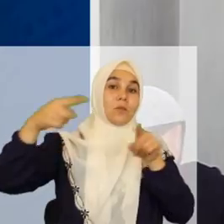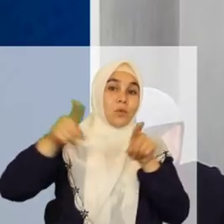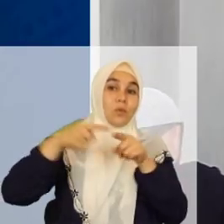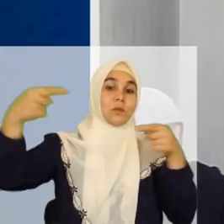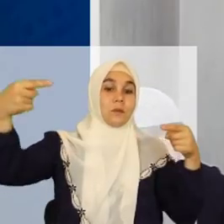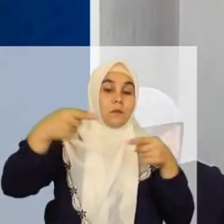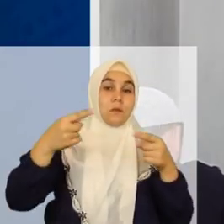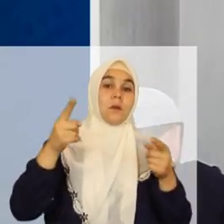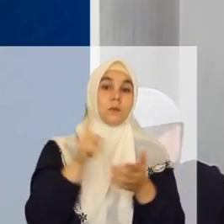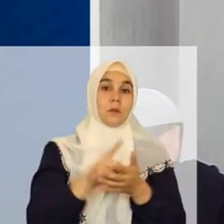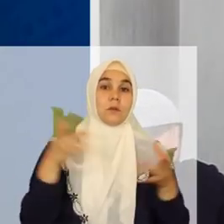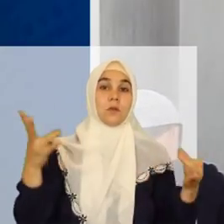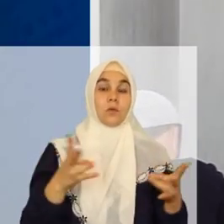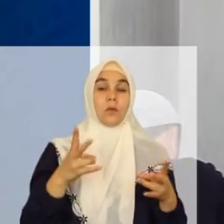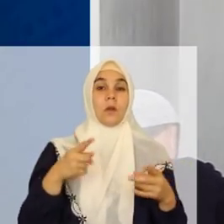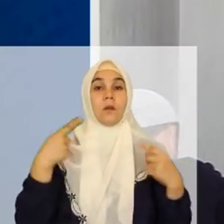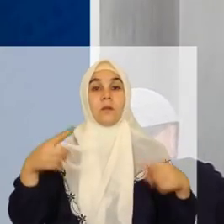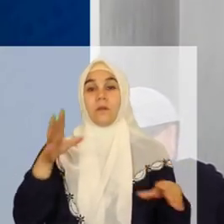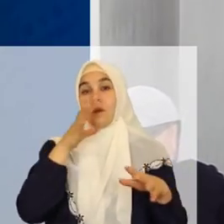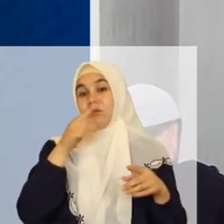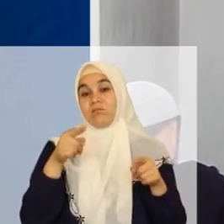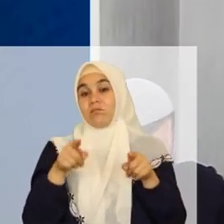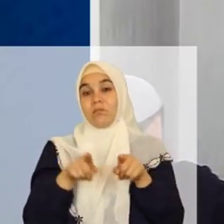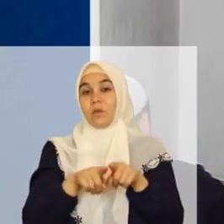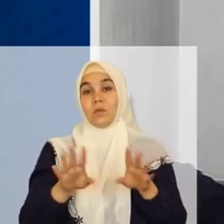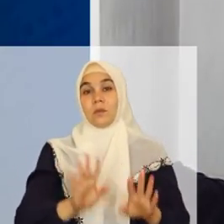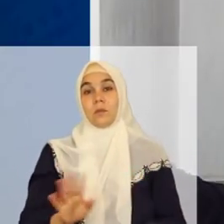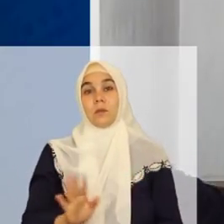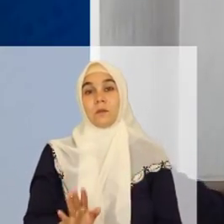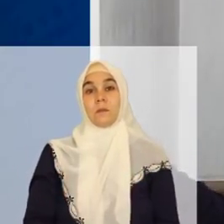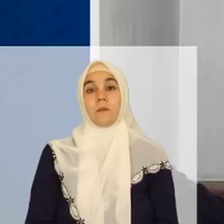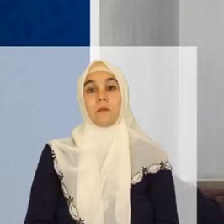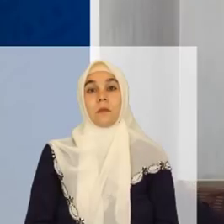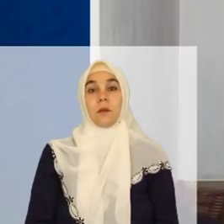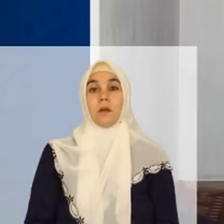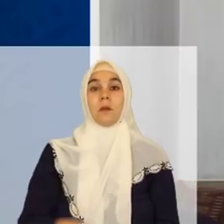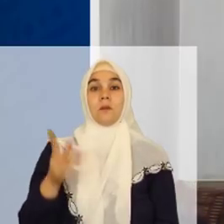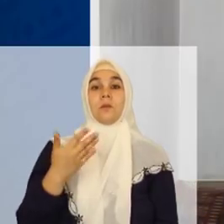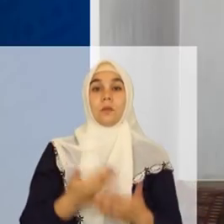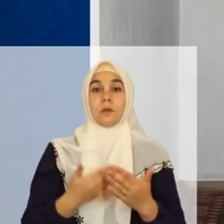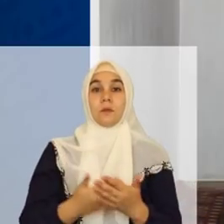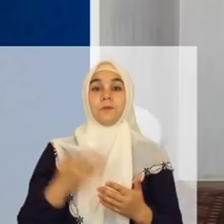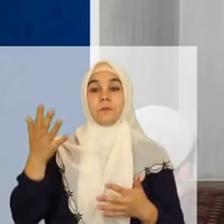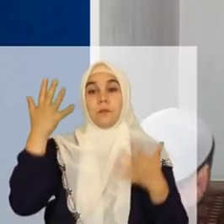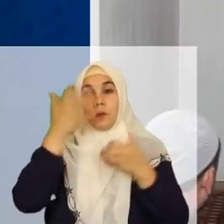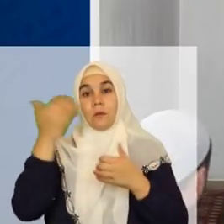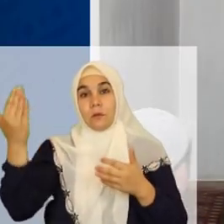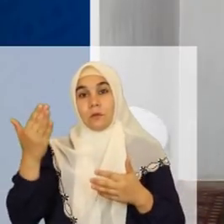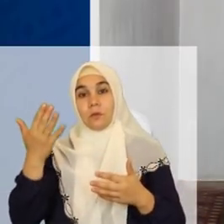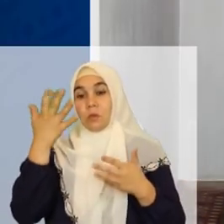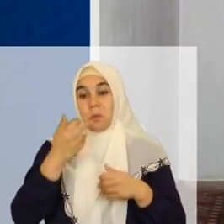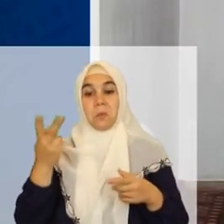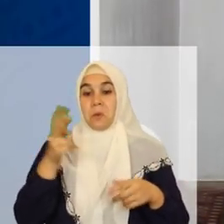kerak. Undan keyin vaqt ham to'g'ri kelmaydi. Ular xutbani, masalan, shomni o'qiyotganda bizda hali